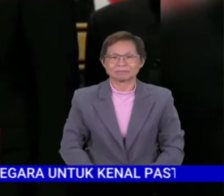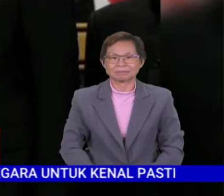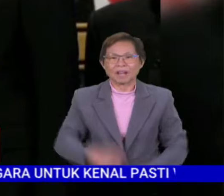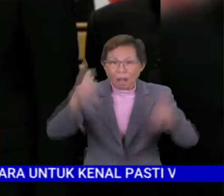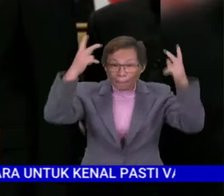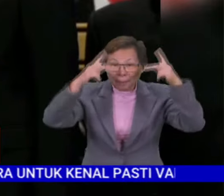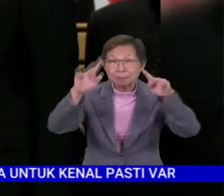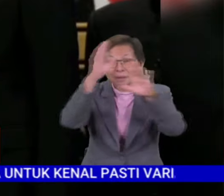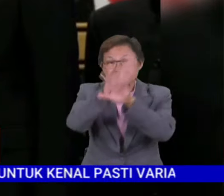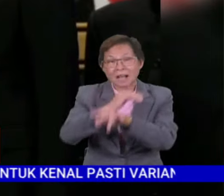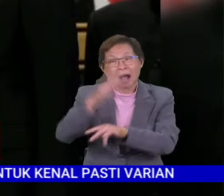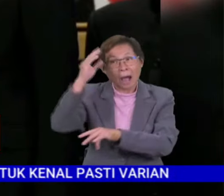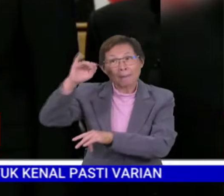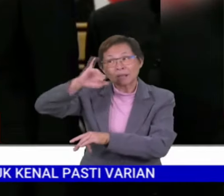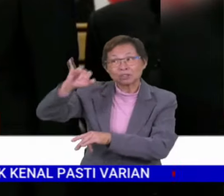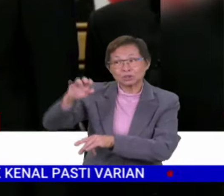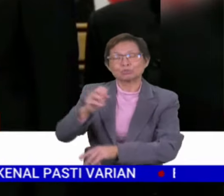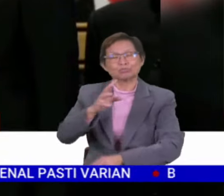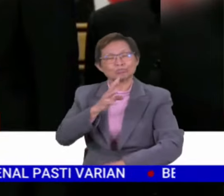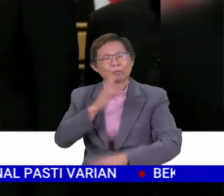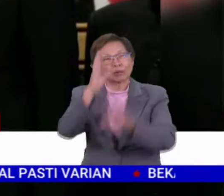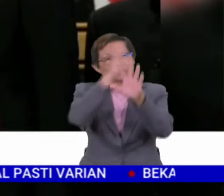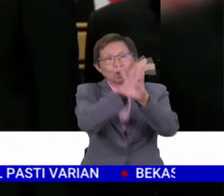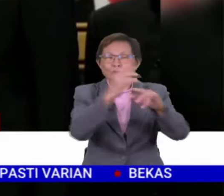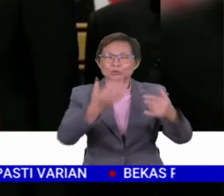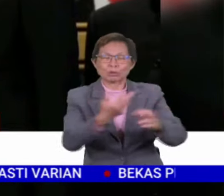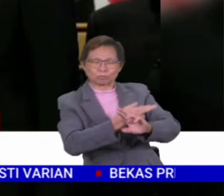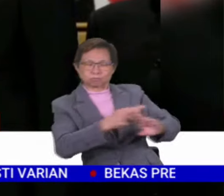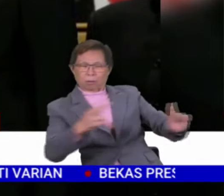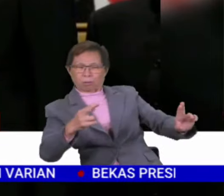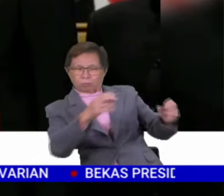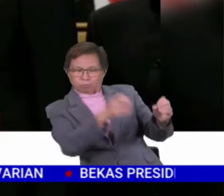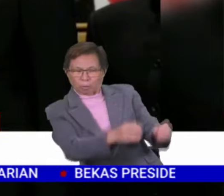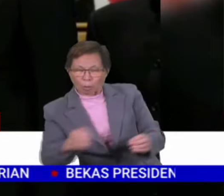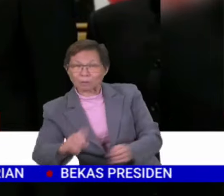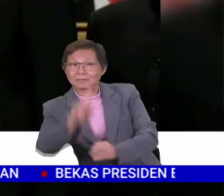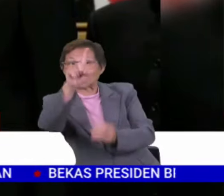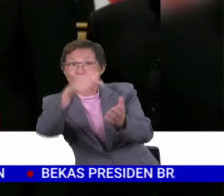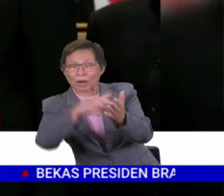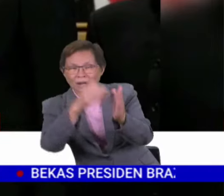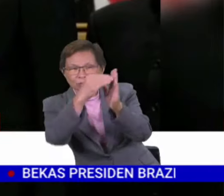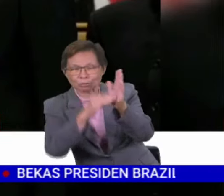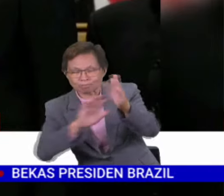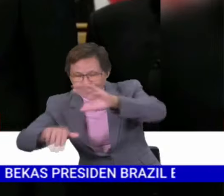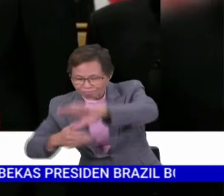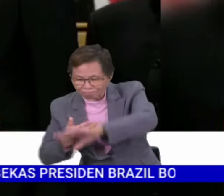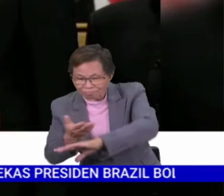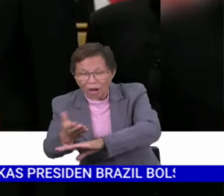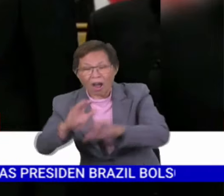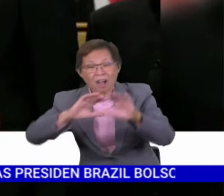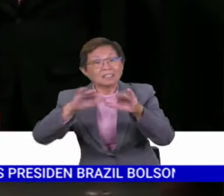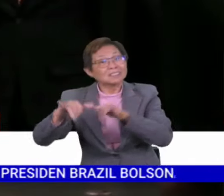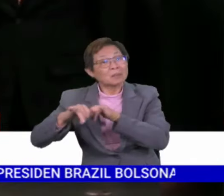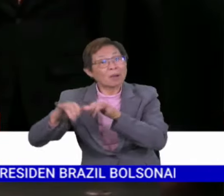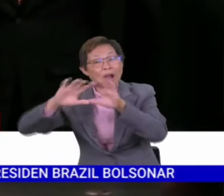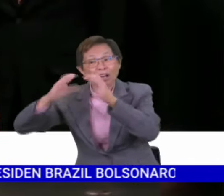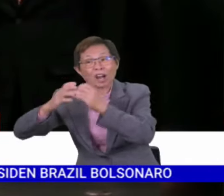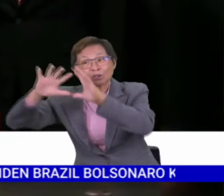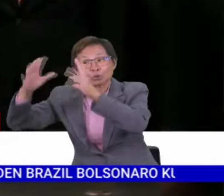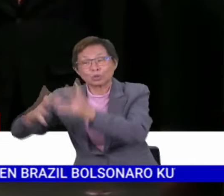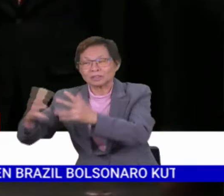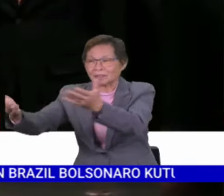Menurut Premier Sarawak, Tan Sri Abang Johari Tun Openg, Sarawak telah bersedia untuk menganjurkan sebuah lagi acara silat yang berkelas dunia selain